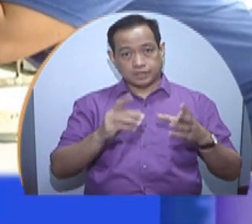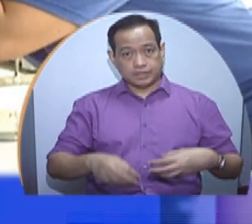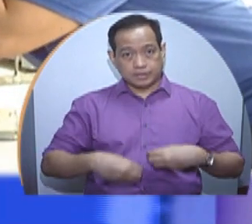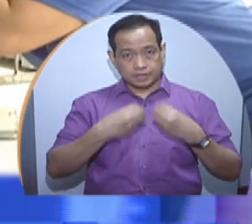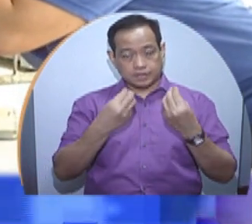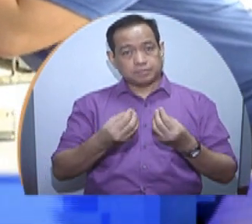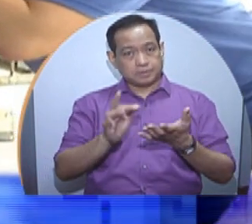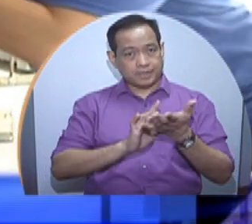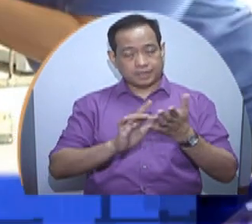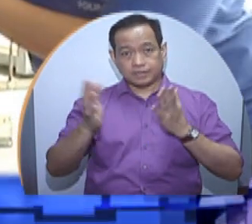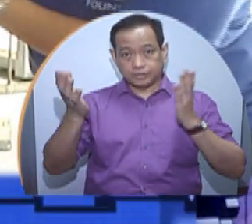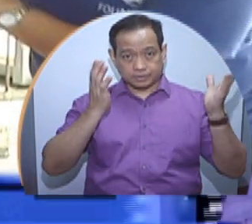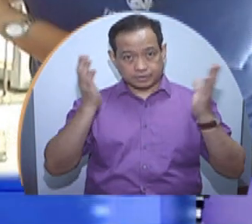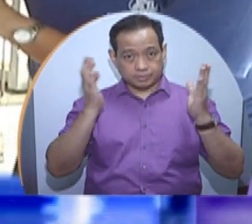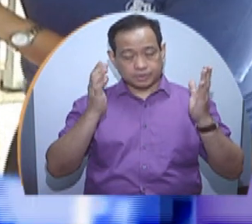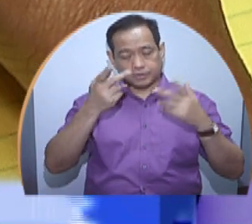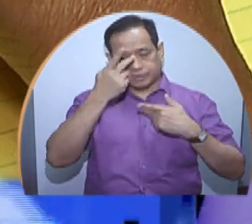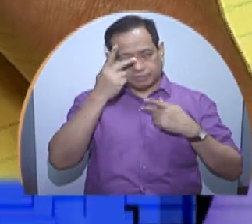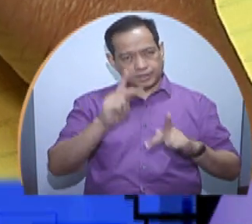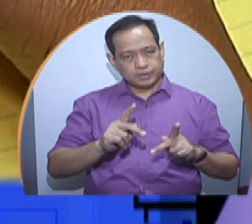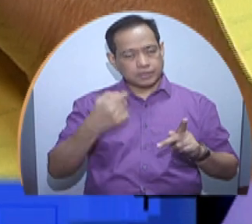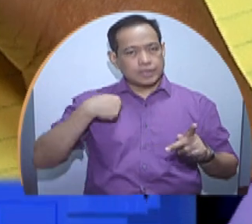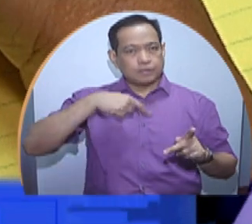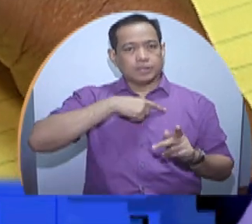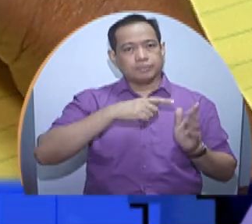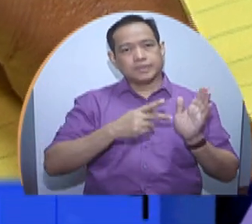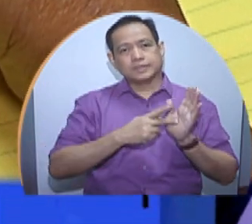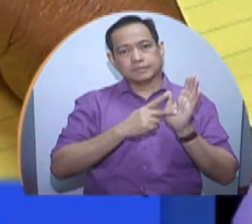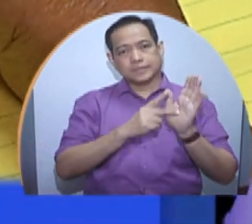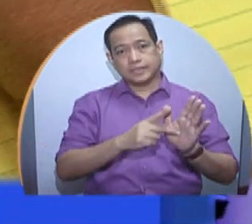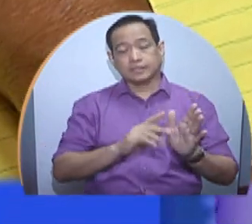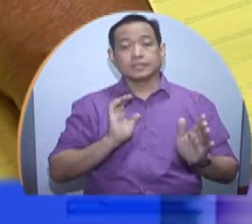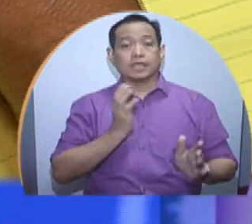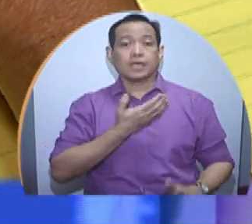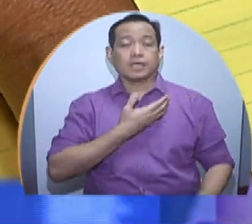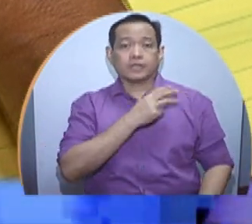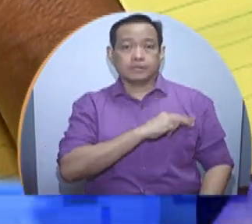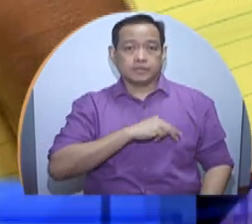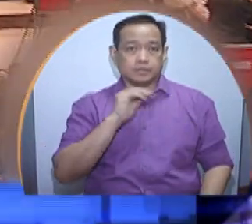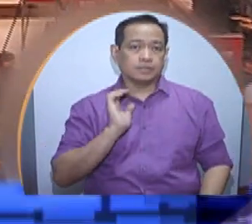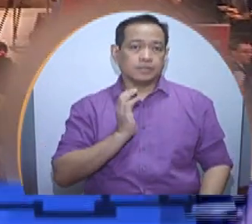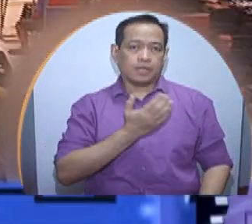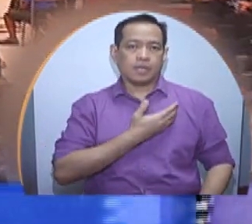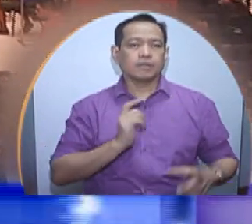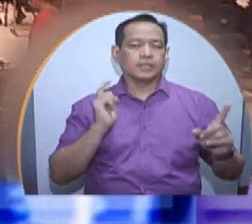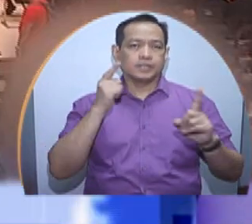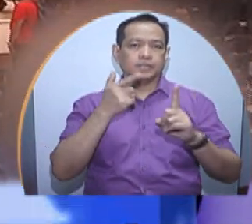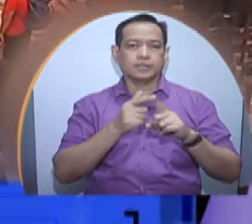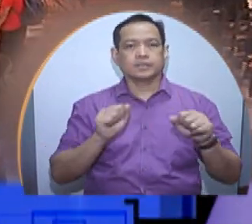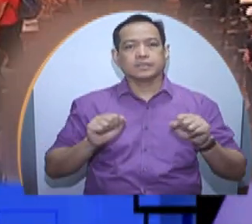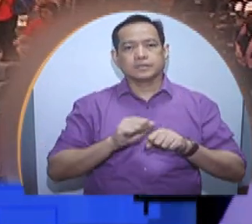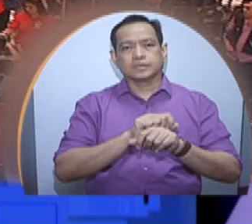Hindi lamang ang pagbibigay ng serbisyo medikal sa mga pasyenteng aming ipinapanawagan ang aming misyon. Layunin